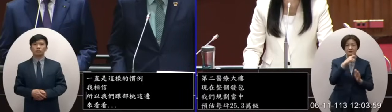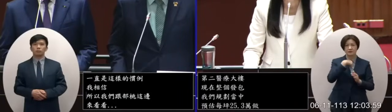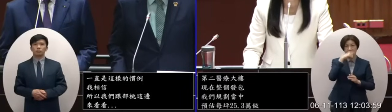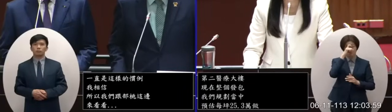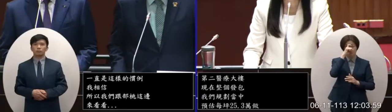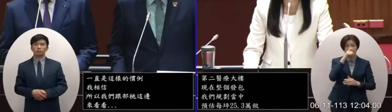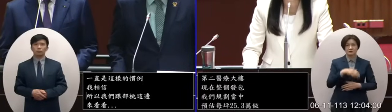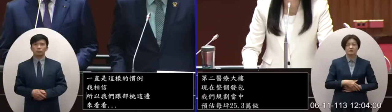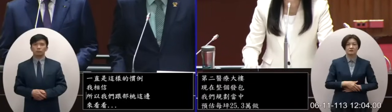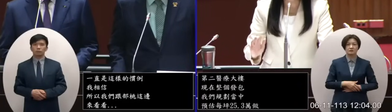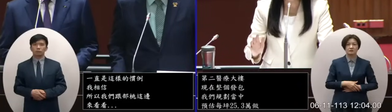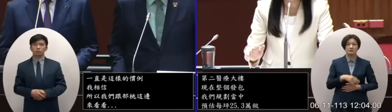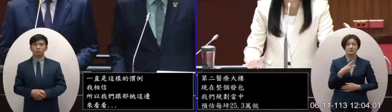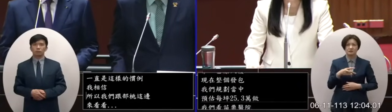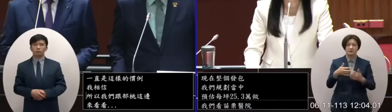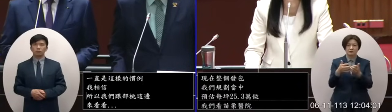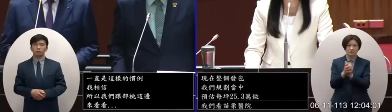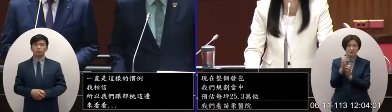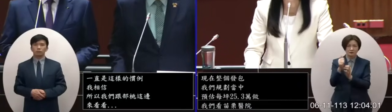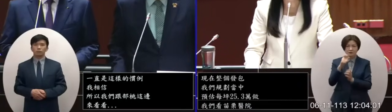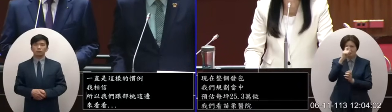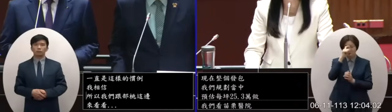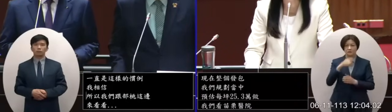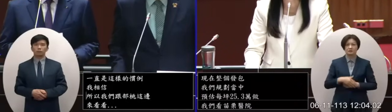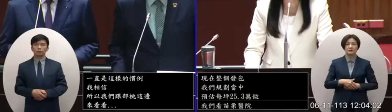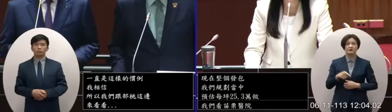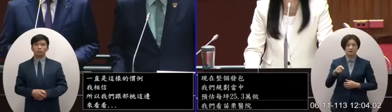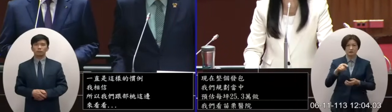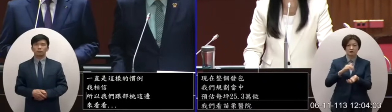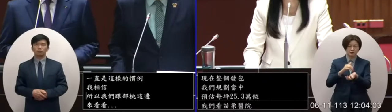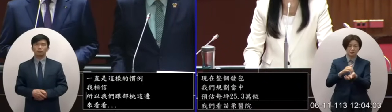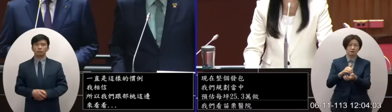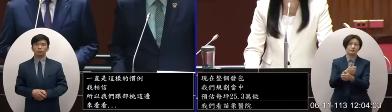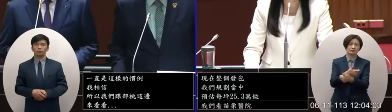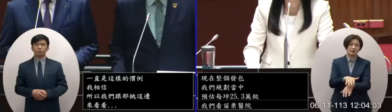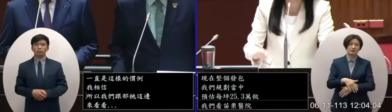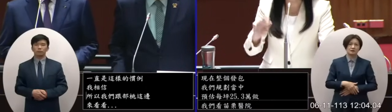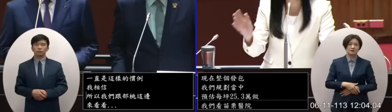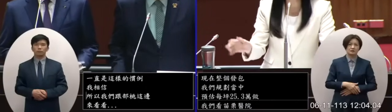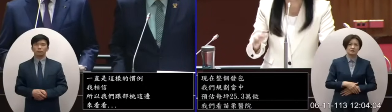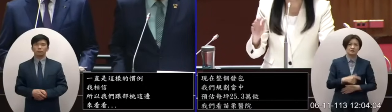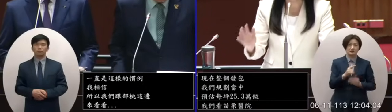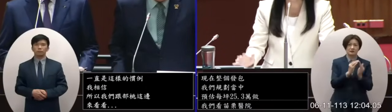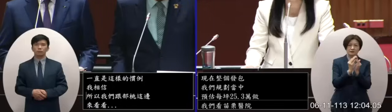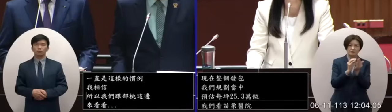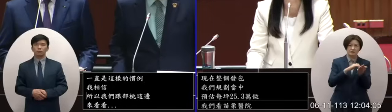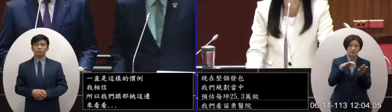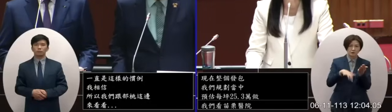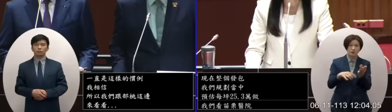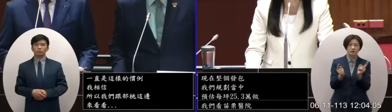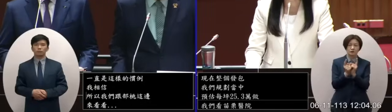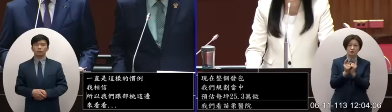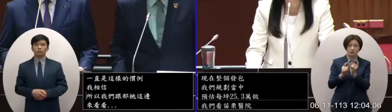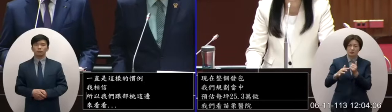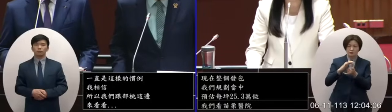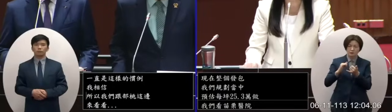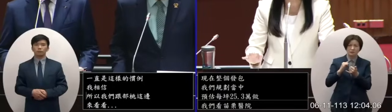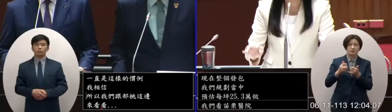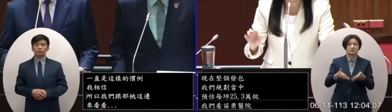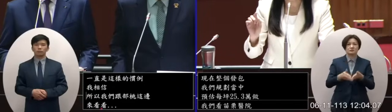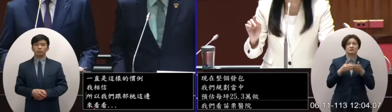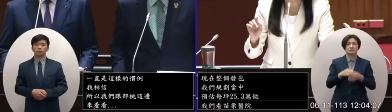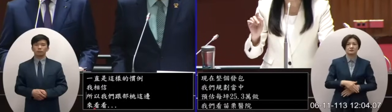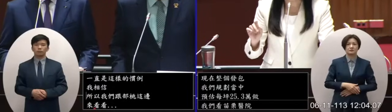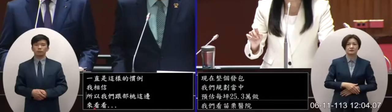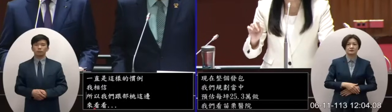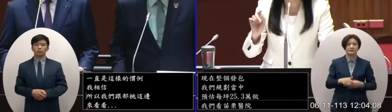您，但我也要请求我们的部长，来自于我们医界，知道布力桃园院对全国对桃园的重要哦。那能够在这一